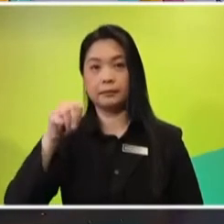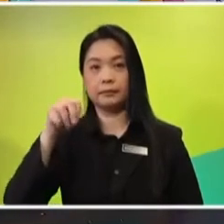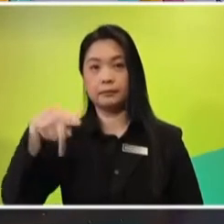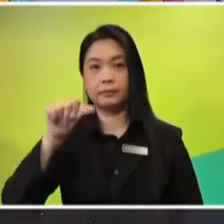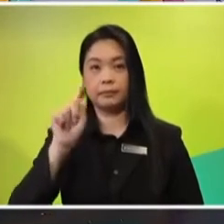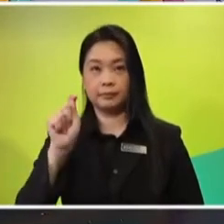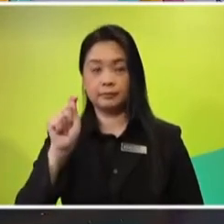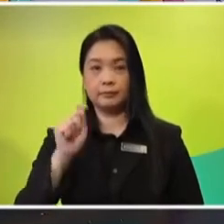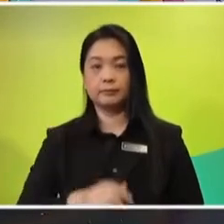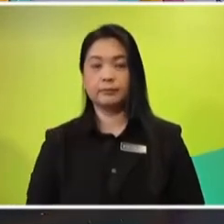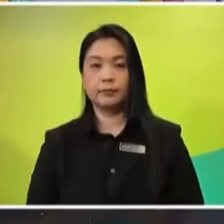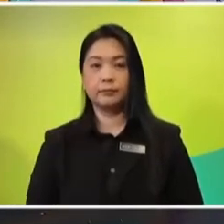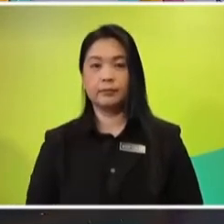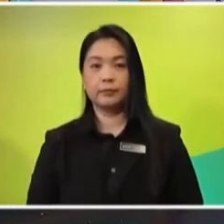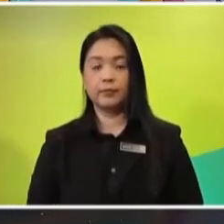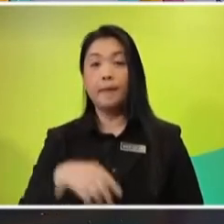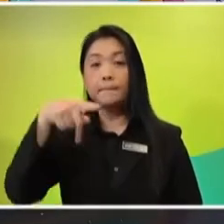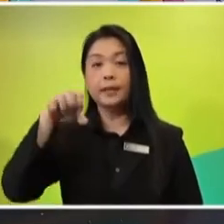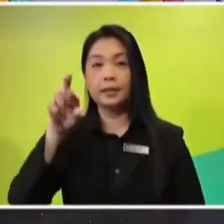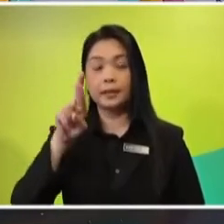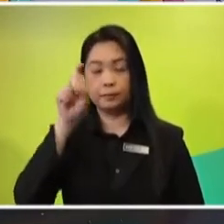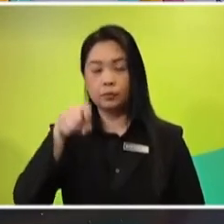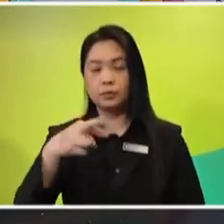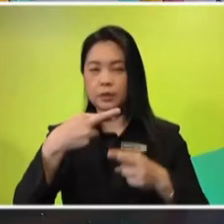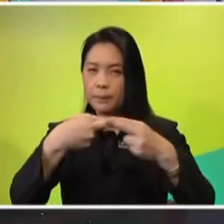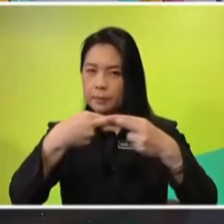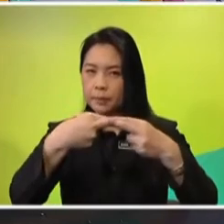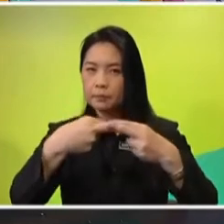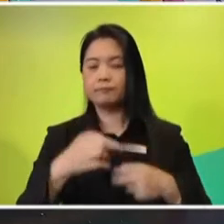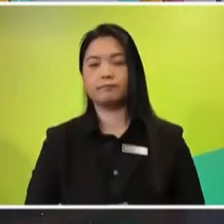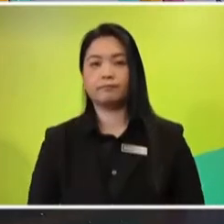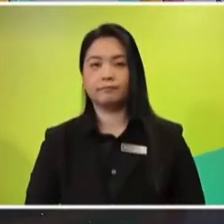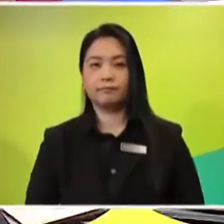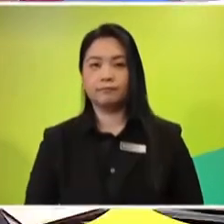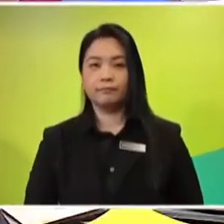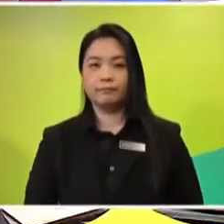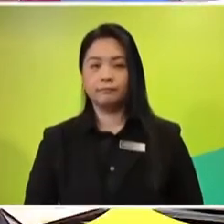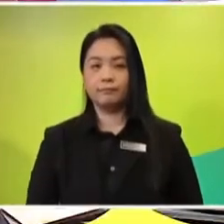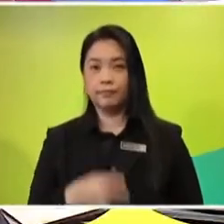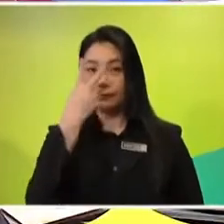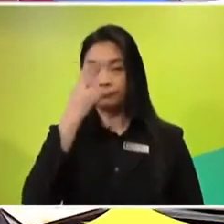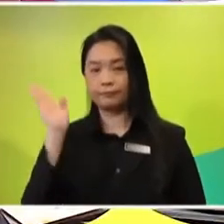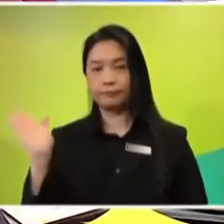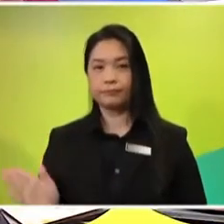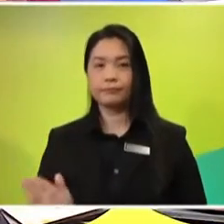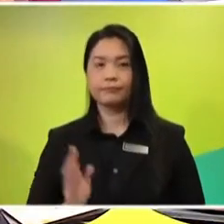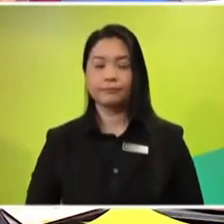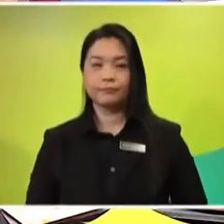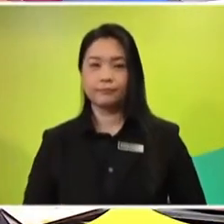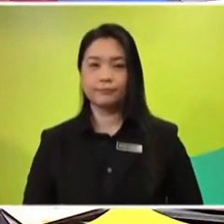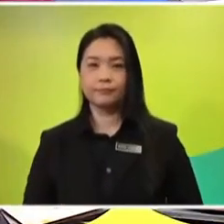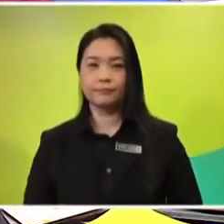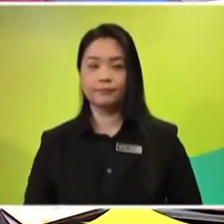perempat. Dan per kenalah rapat. Ya, betul. Wah, ini untuk pecahan tidak